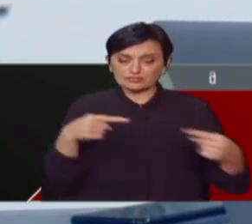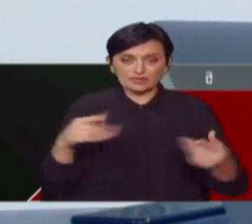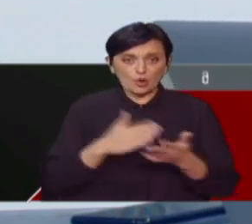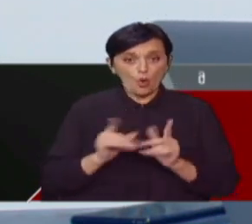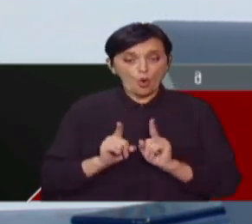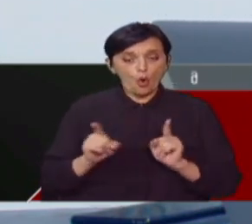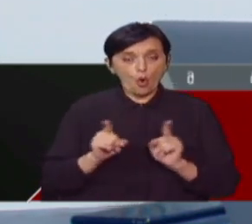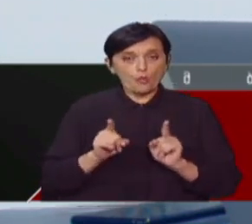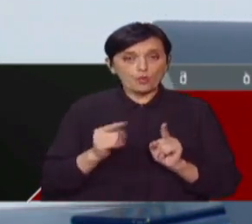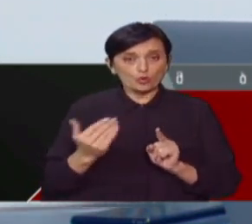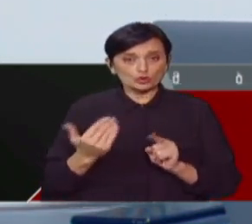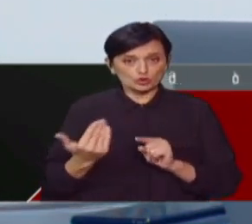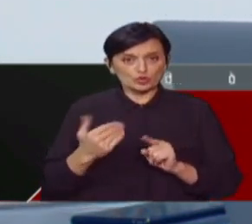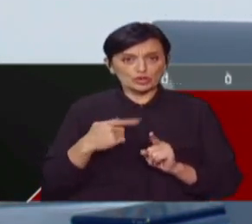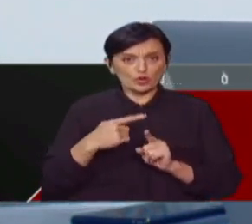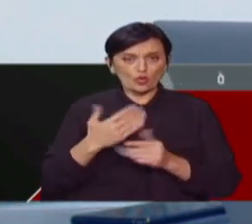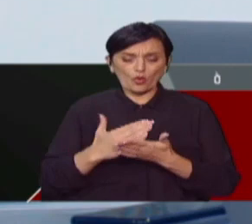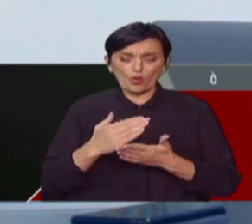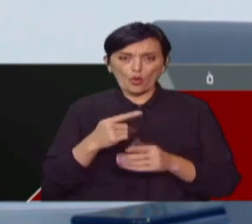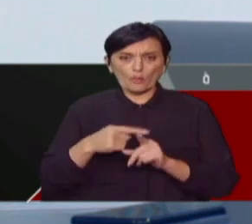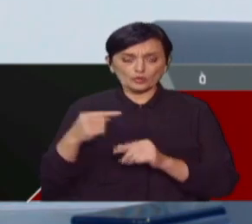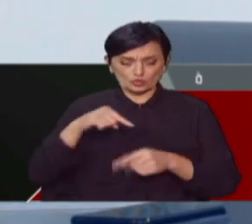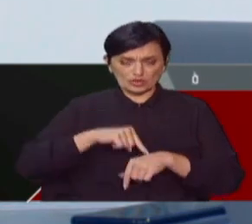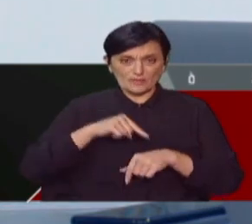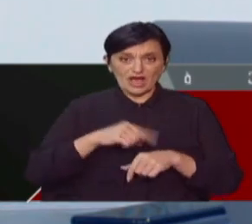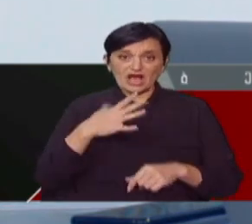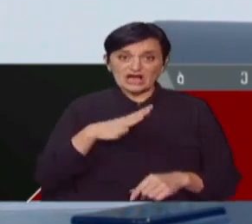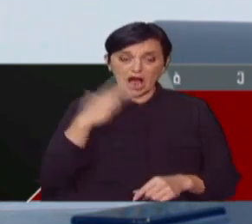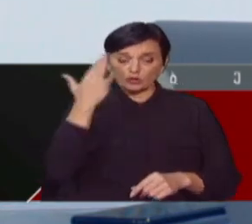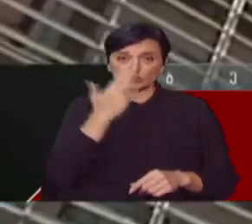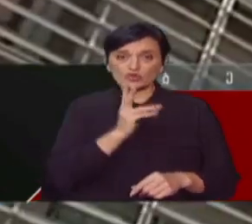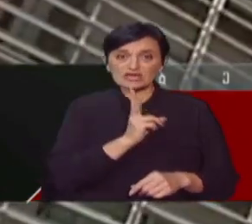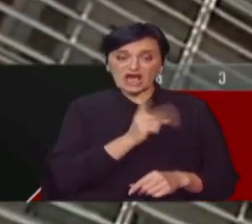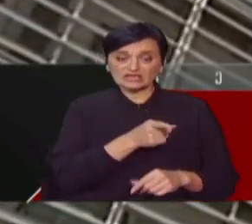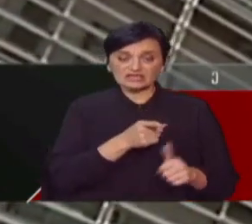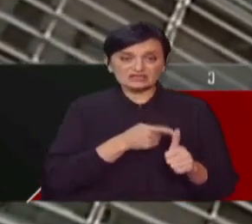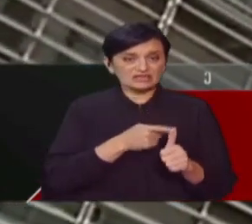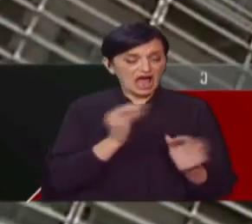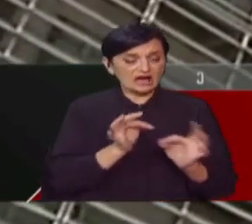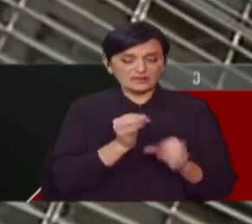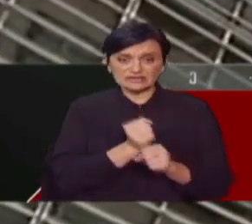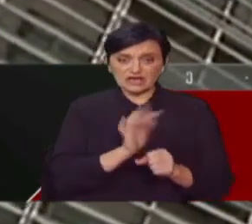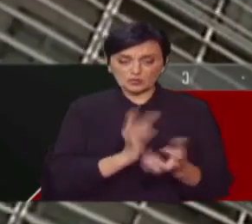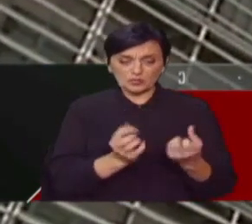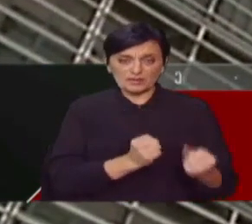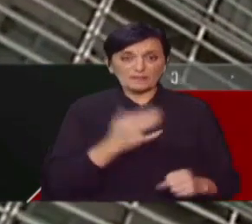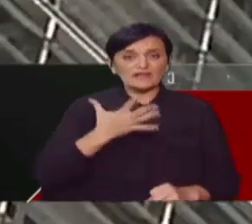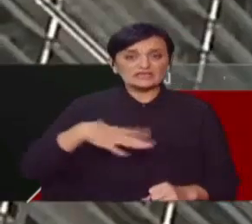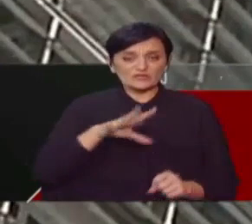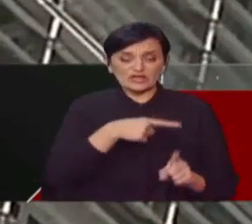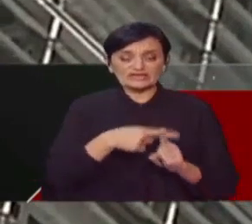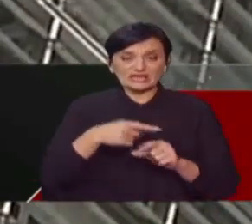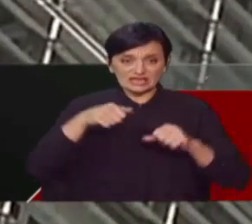ნაწილი ოპტიმისტურად არის განწყობილი, ნაწილი კი მიიჩნევს, რომ ქართული ოცნება კანდიდატის სტატუსის მისაღებად არაფერს აკეთებს. საქართველოსთვის